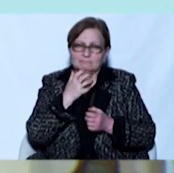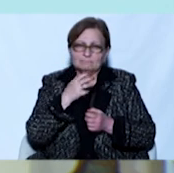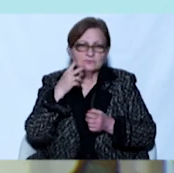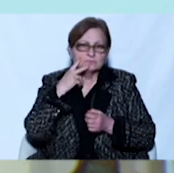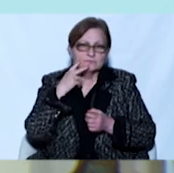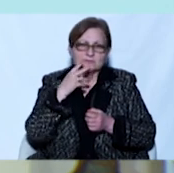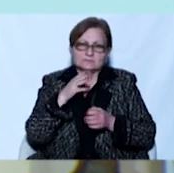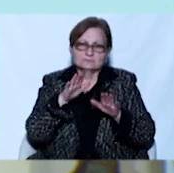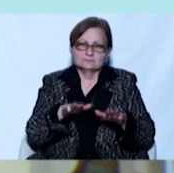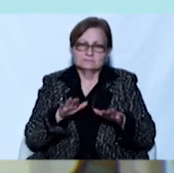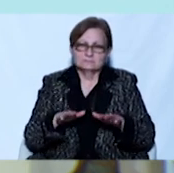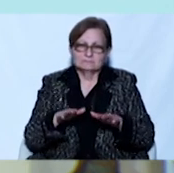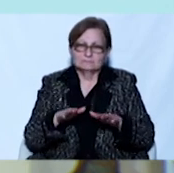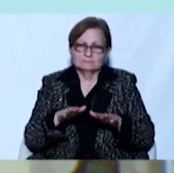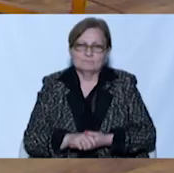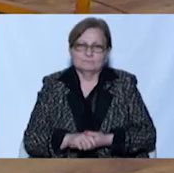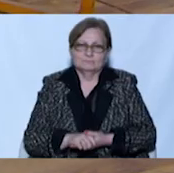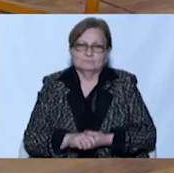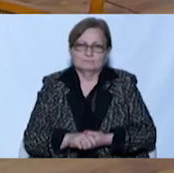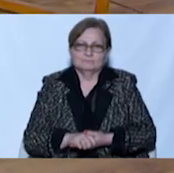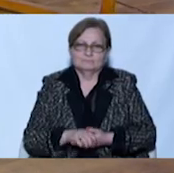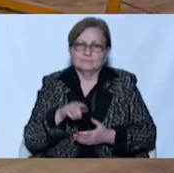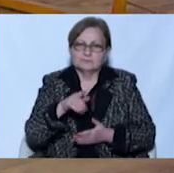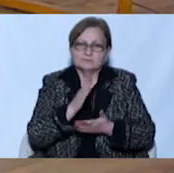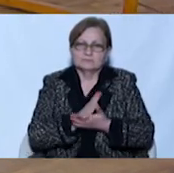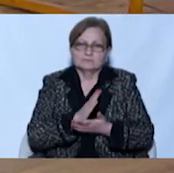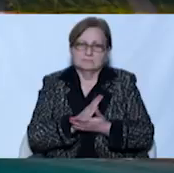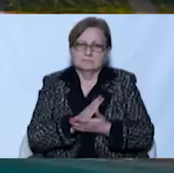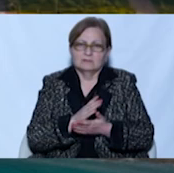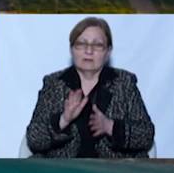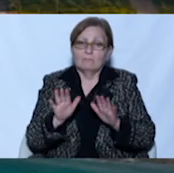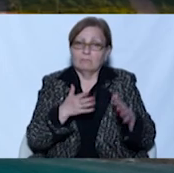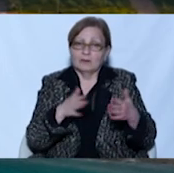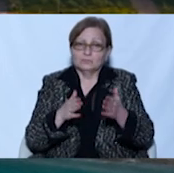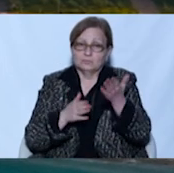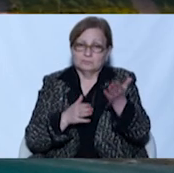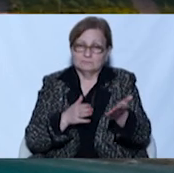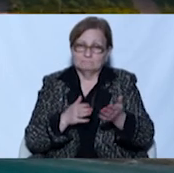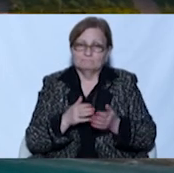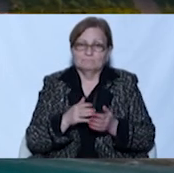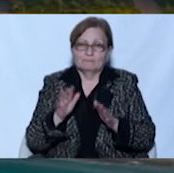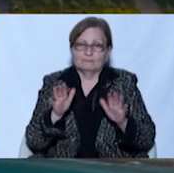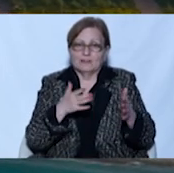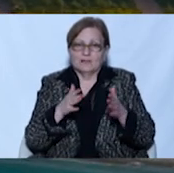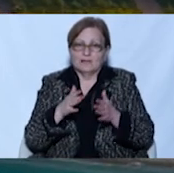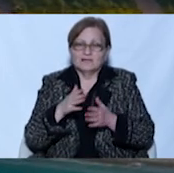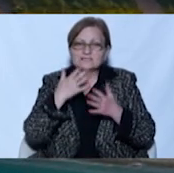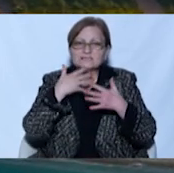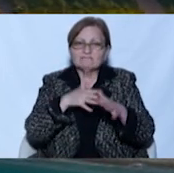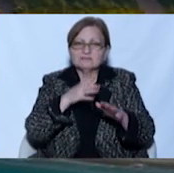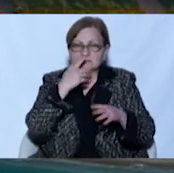სოხუმი მდებარეობს ვაკეზე. ეს არის ბათუმი. ბათუმი ზღვისპირა